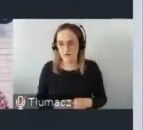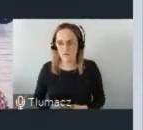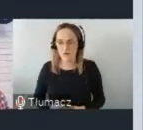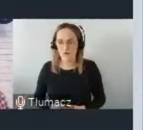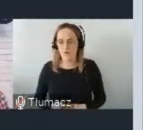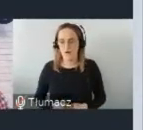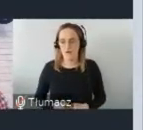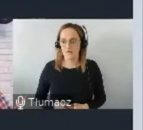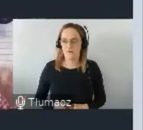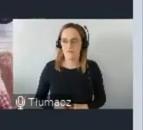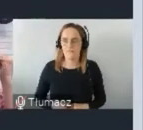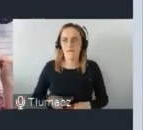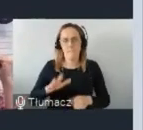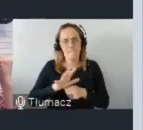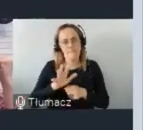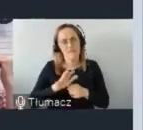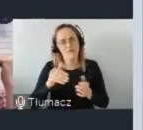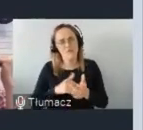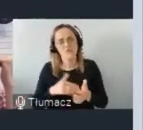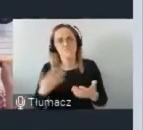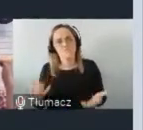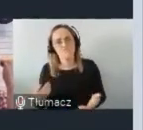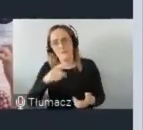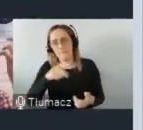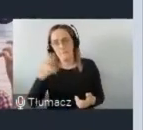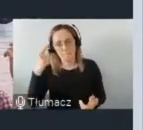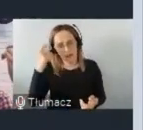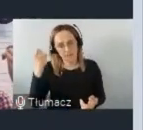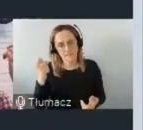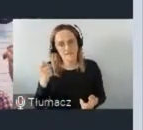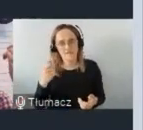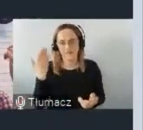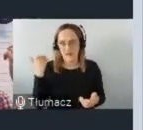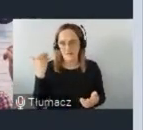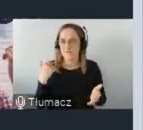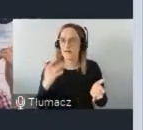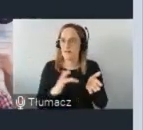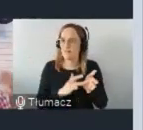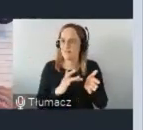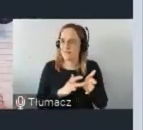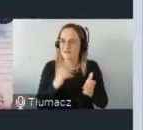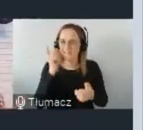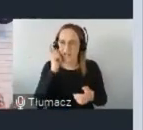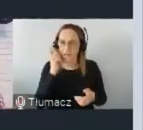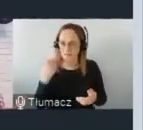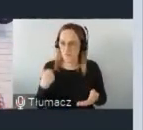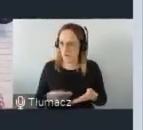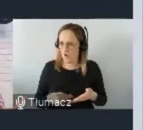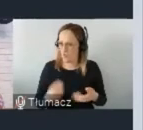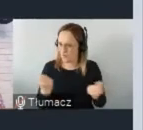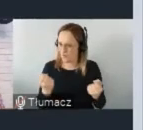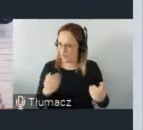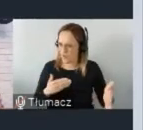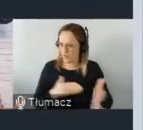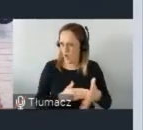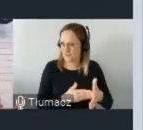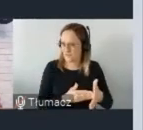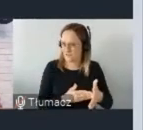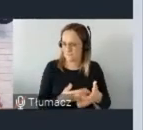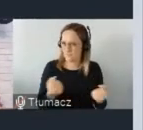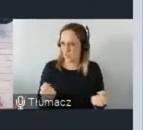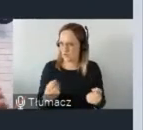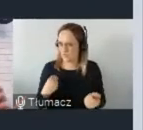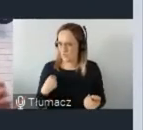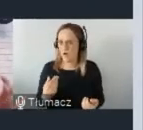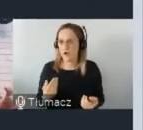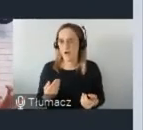tak, no 15 tysięcy, ale z drugiej strony pamiętajcie, że kiedyś smartfony były dla nas niedostępne, tak, to wszystko gdzieś tanieje i najfajniejsza